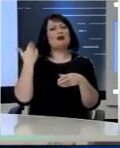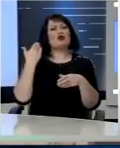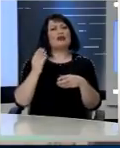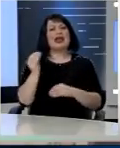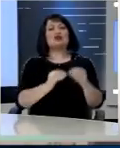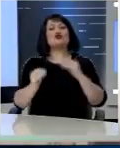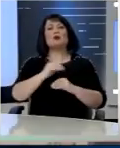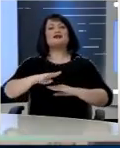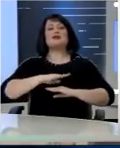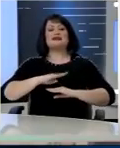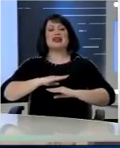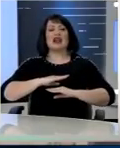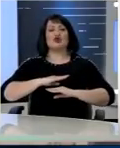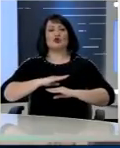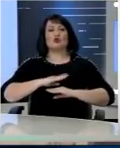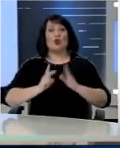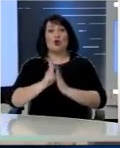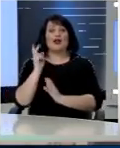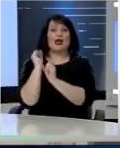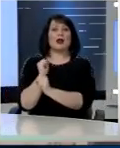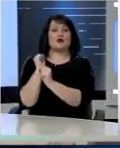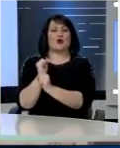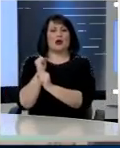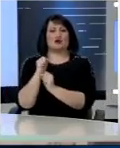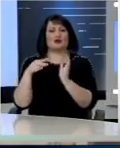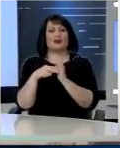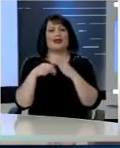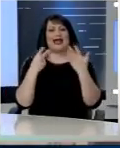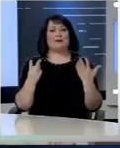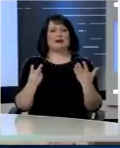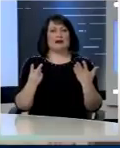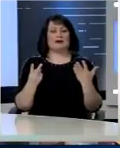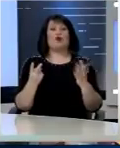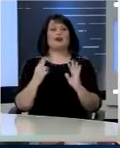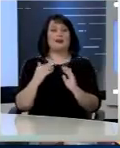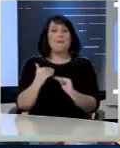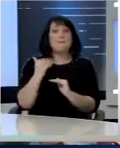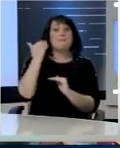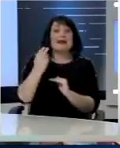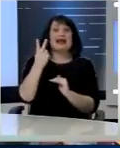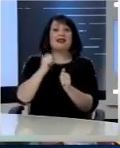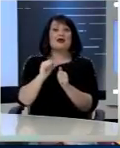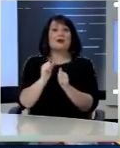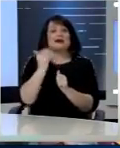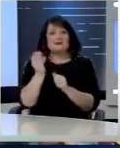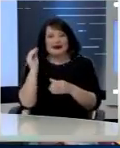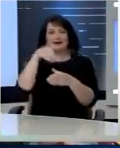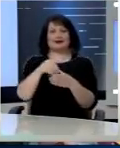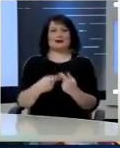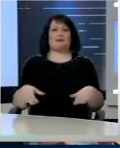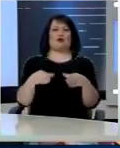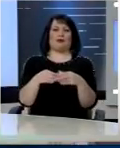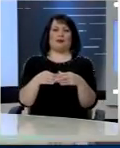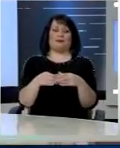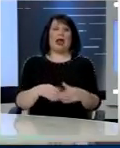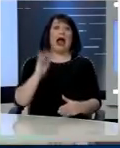Εξοπλισμών στις 12 Ιανουαρίου του 2017. Μετά από 2 μήνες στην Επιτροπή αυτή.